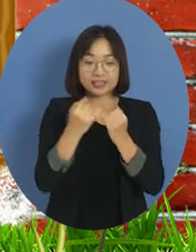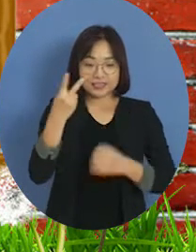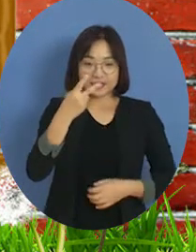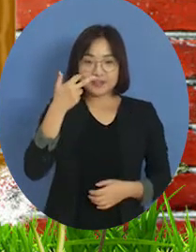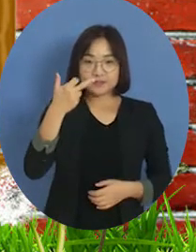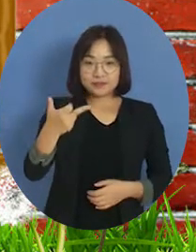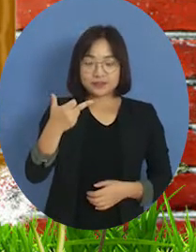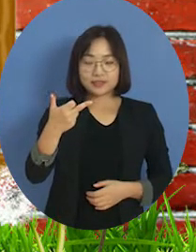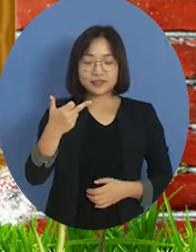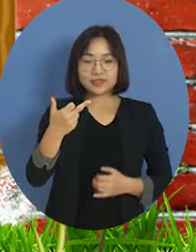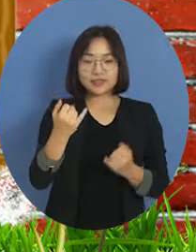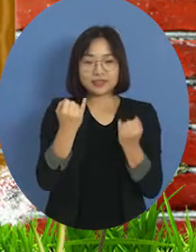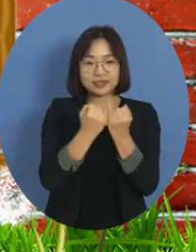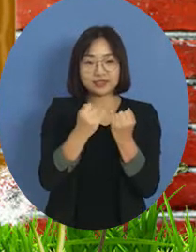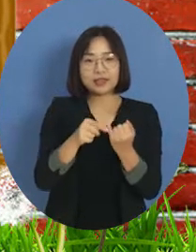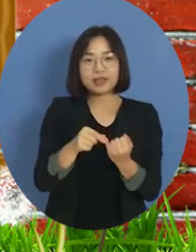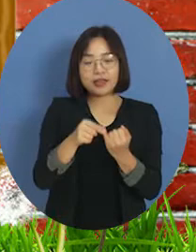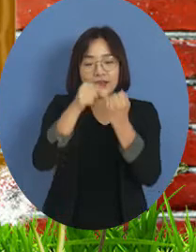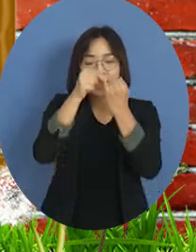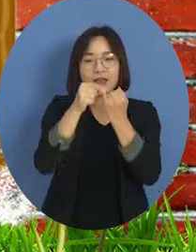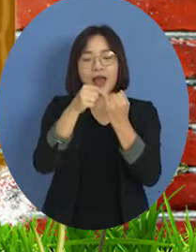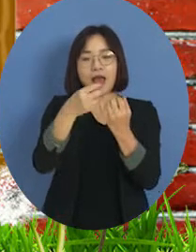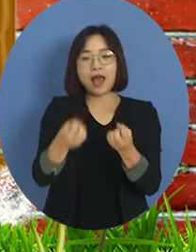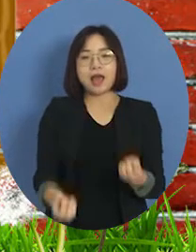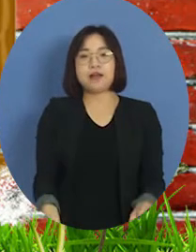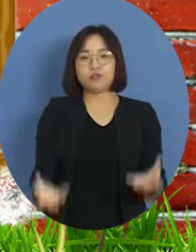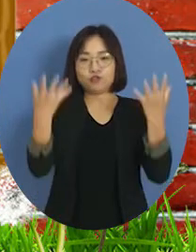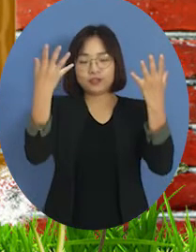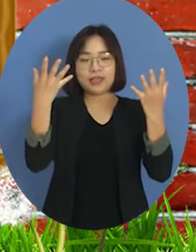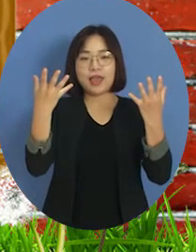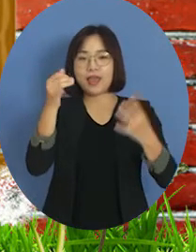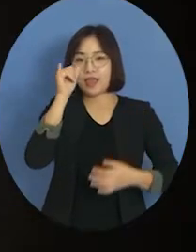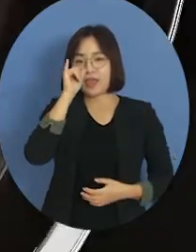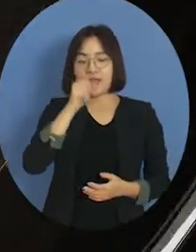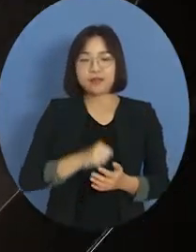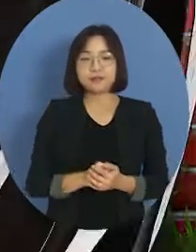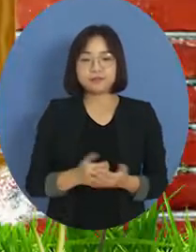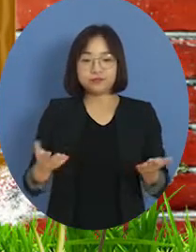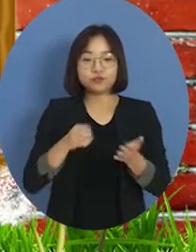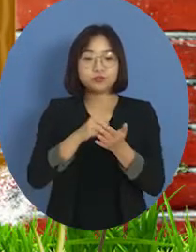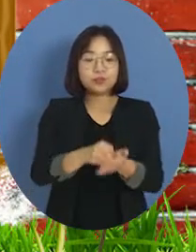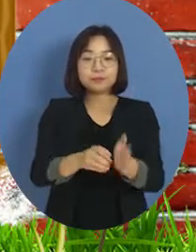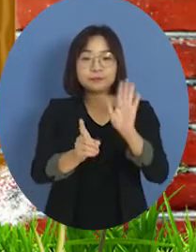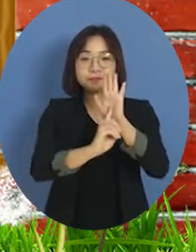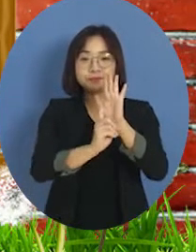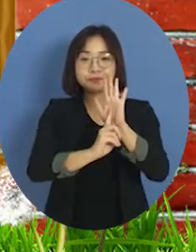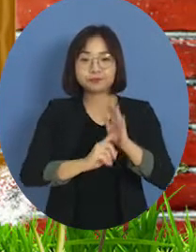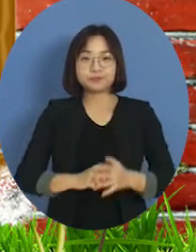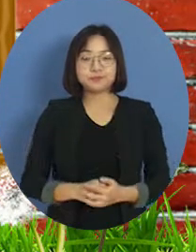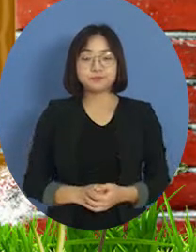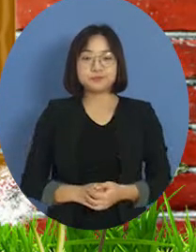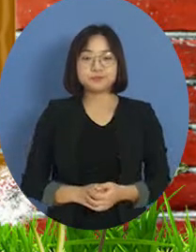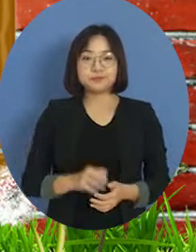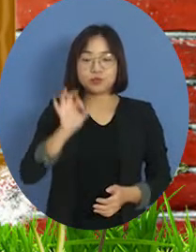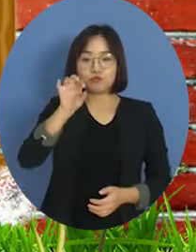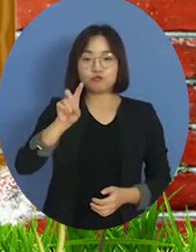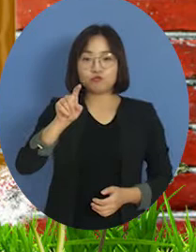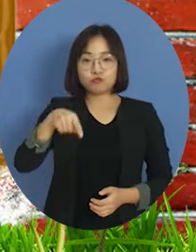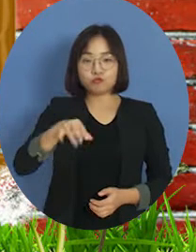일하기 센터에서 2017 여성 취창업 채용 한마당을 개최합니다. 이어서 취업 알림